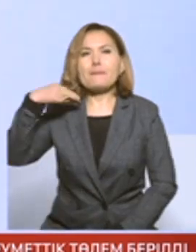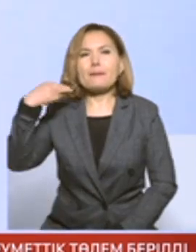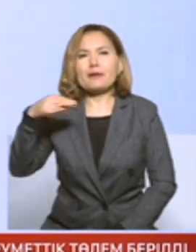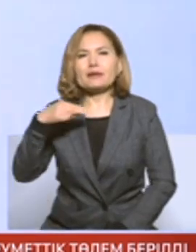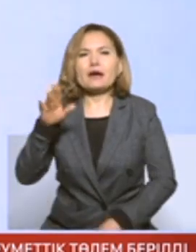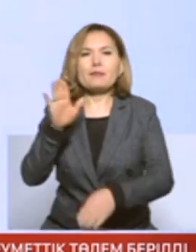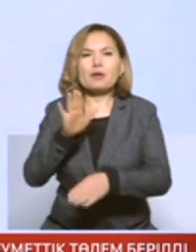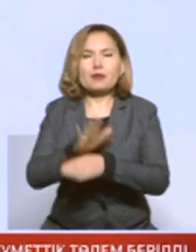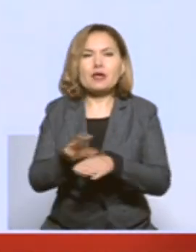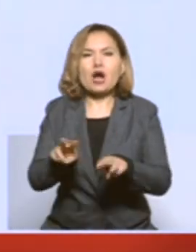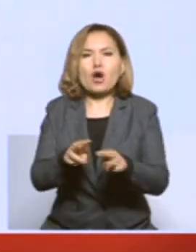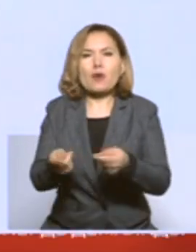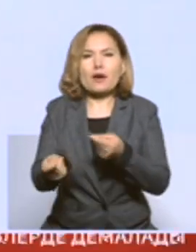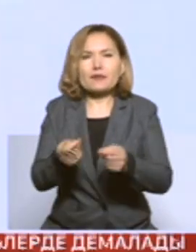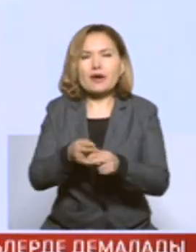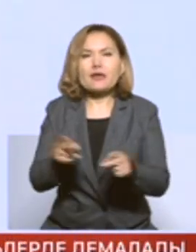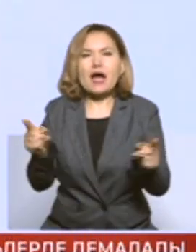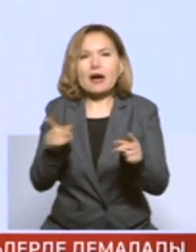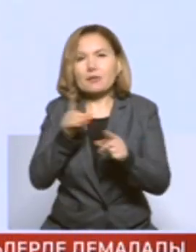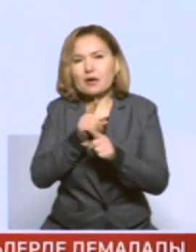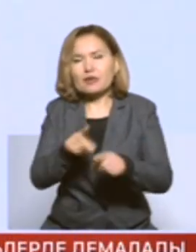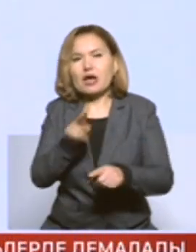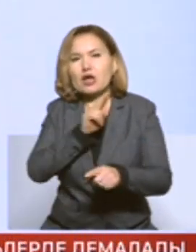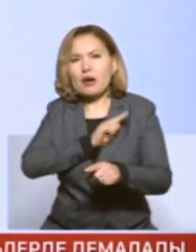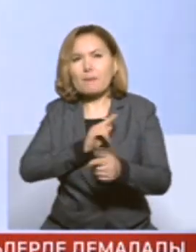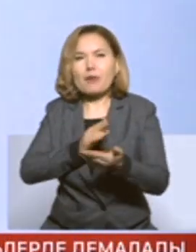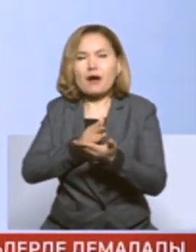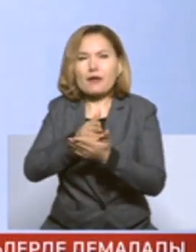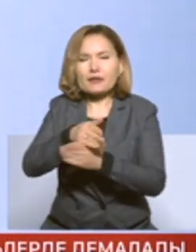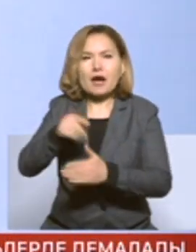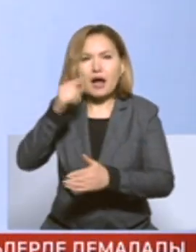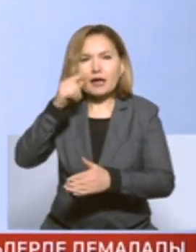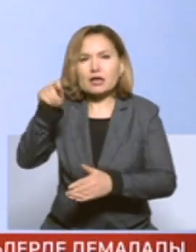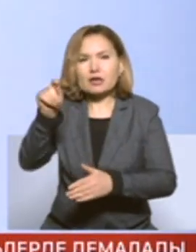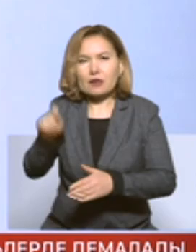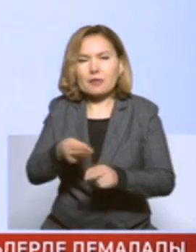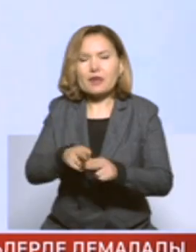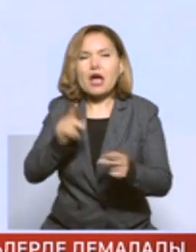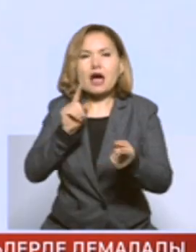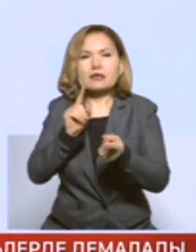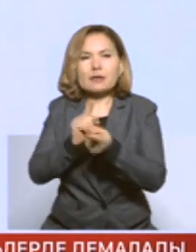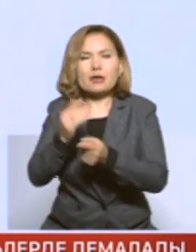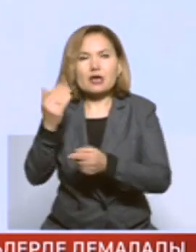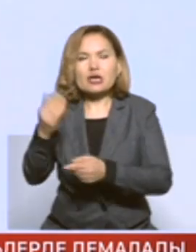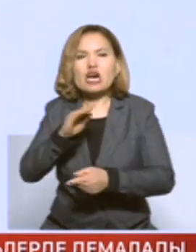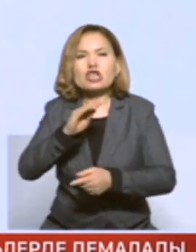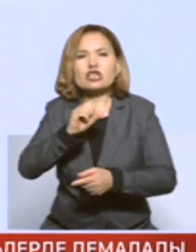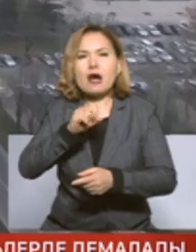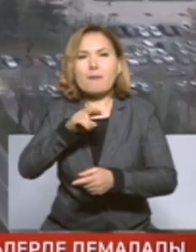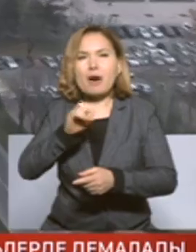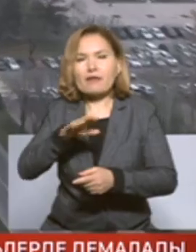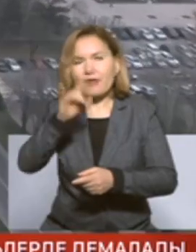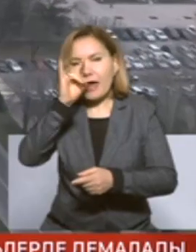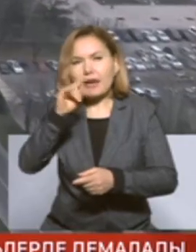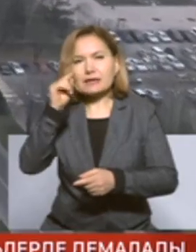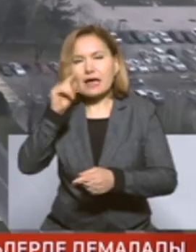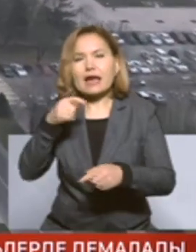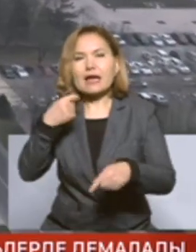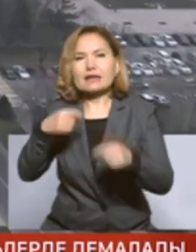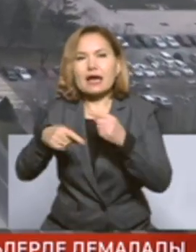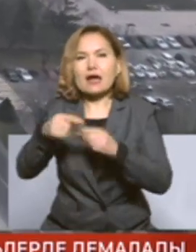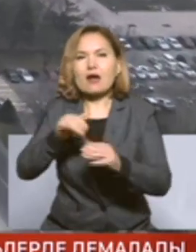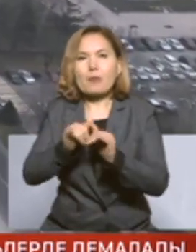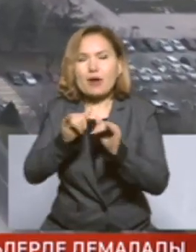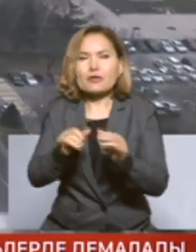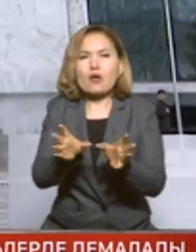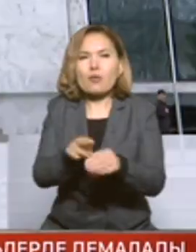Президент тапсырмасымен үкімет басшысы қысқа мерзімді жұмыс сапармен Қырғызстанға барды. Кездесуде Садыр Жапаров екі жақты сауда-экономикалық